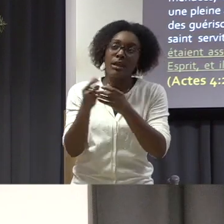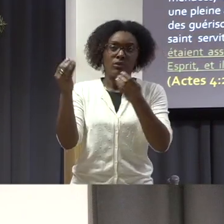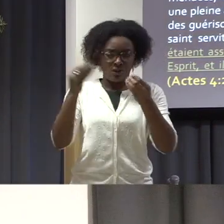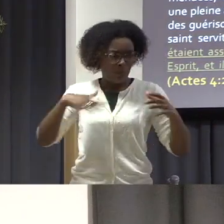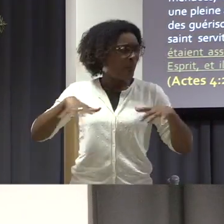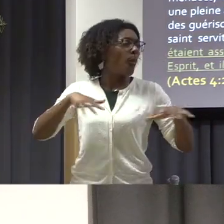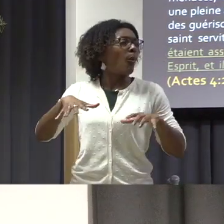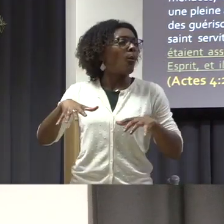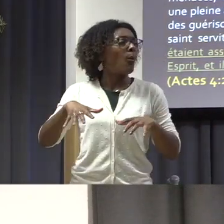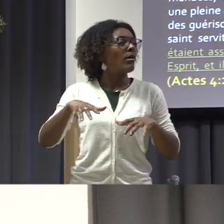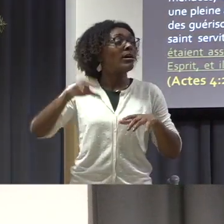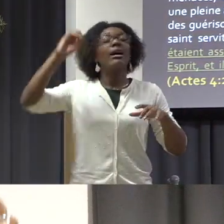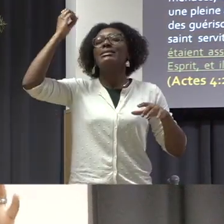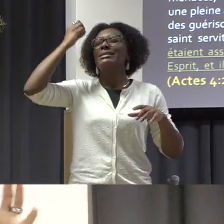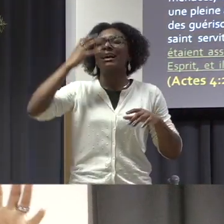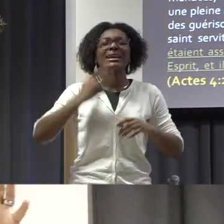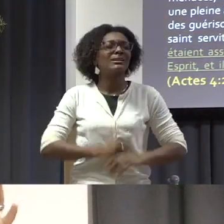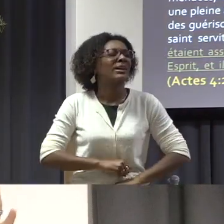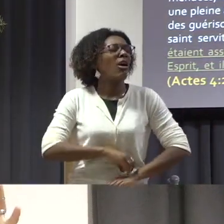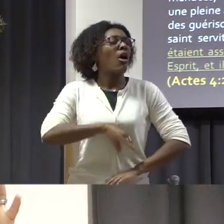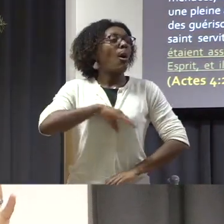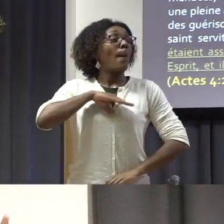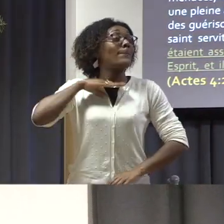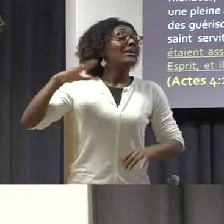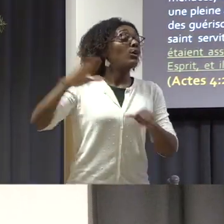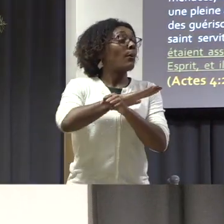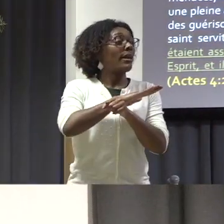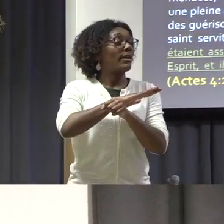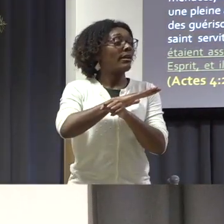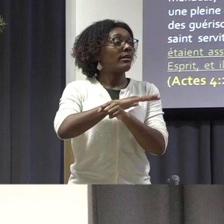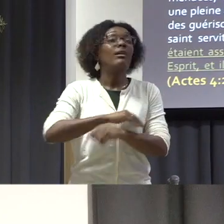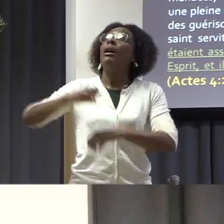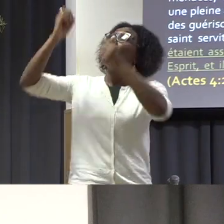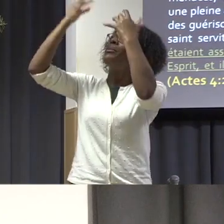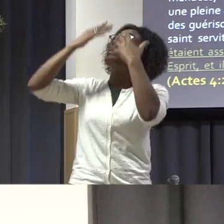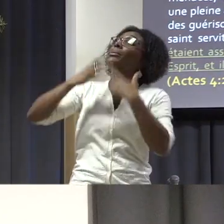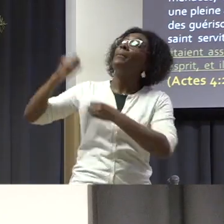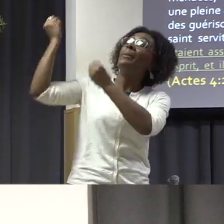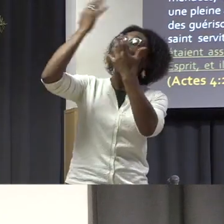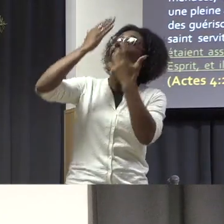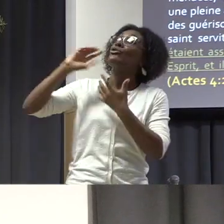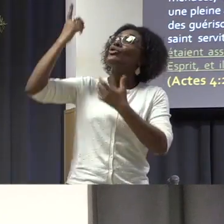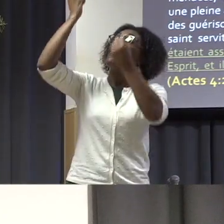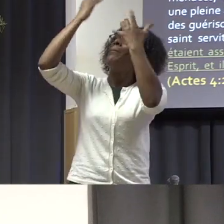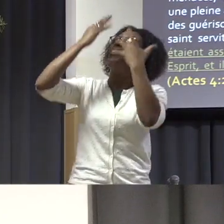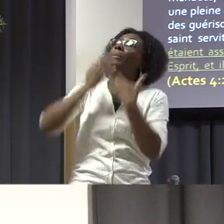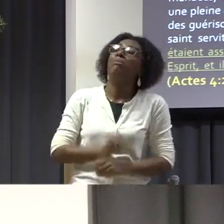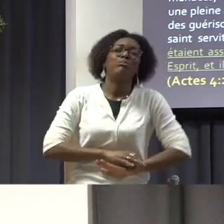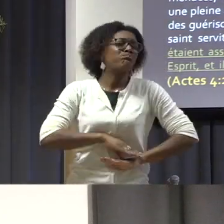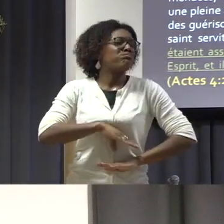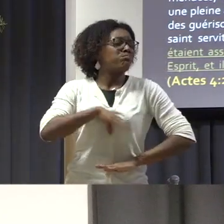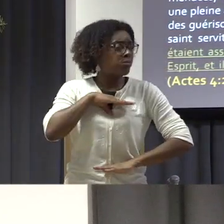de saint-esprit la plénitude l'onction de la présence de l'autorité de dieu